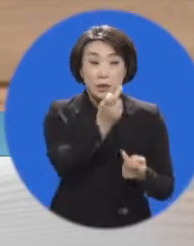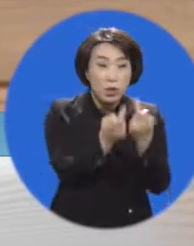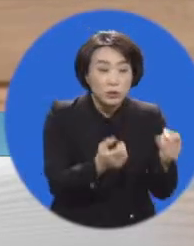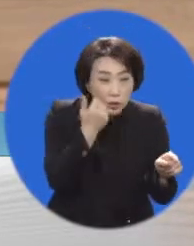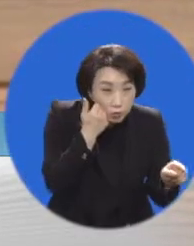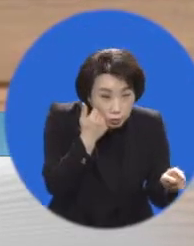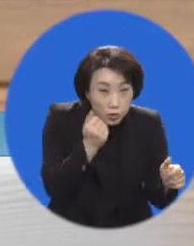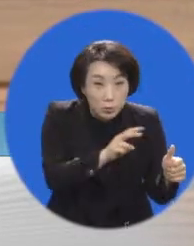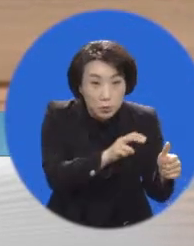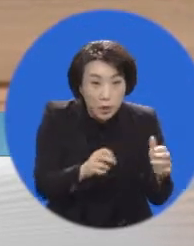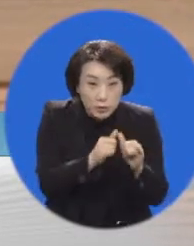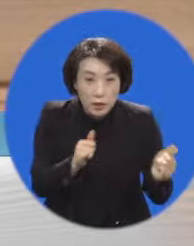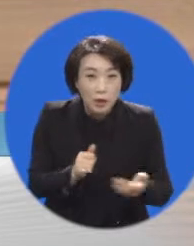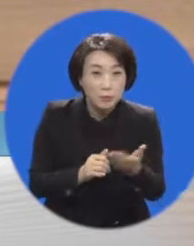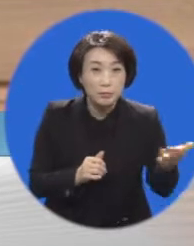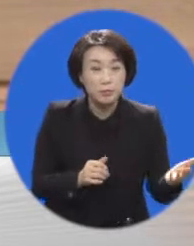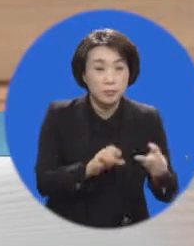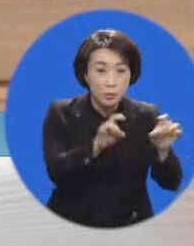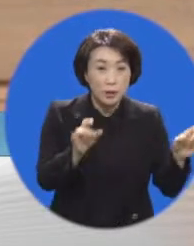형제를 미워하는 자마다